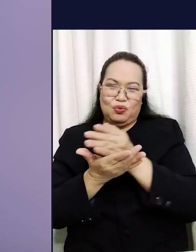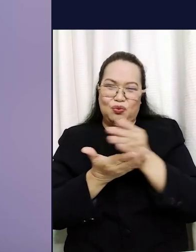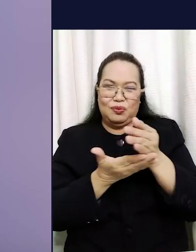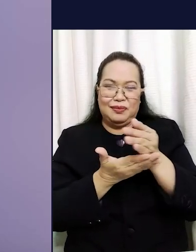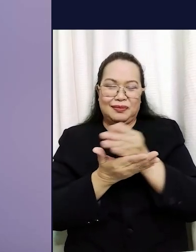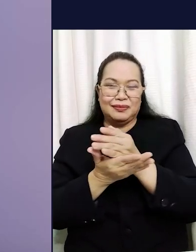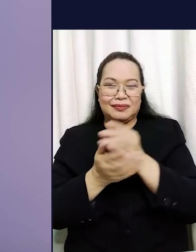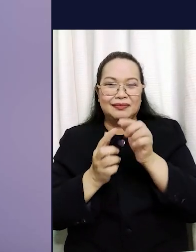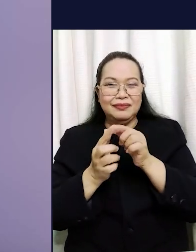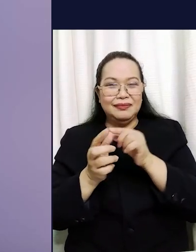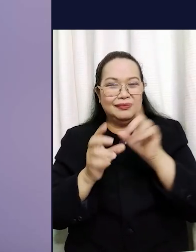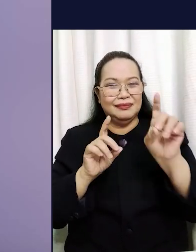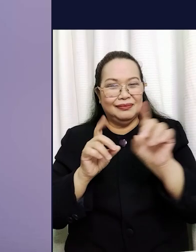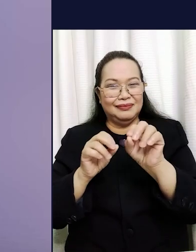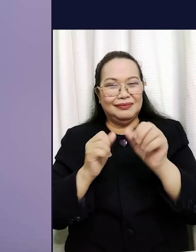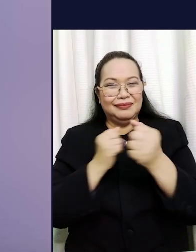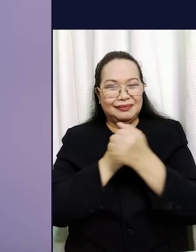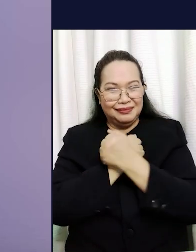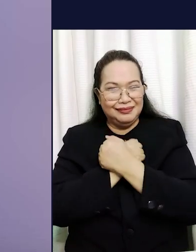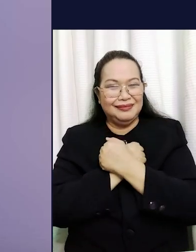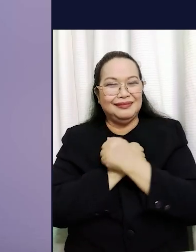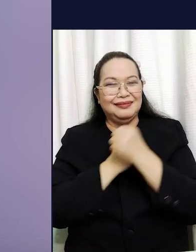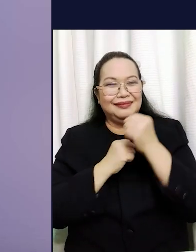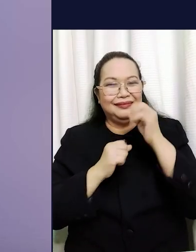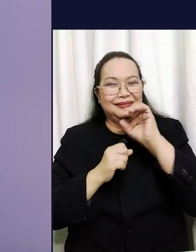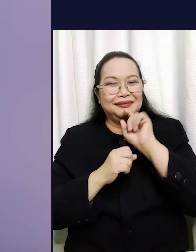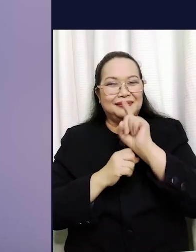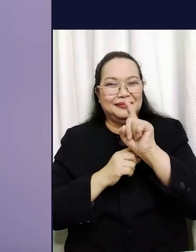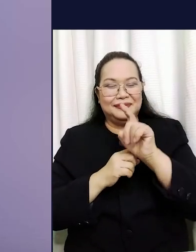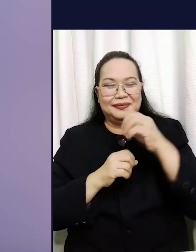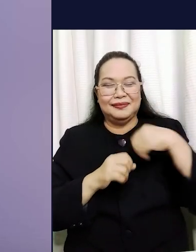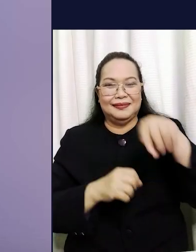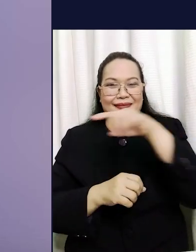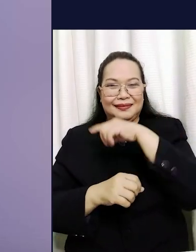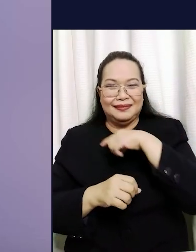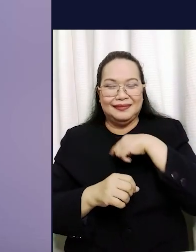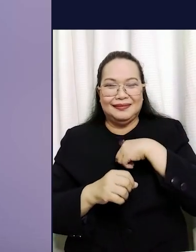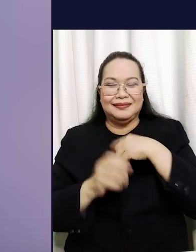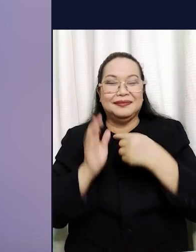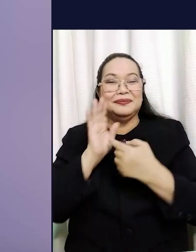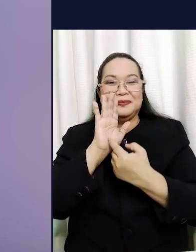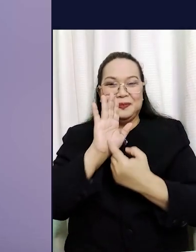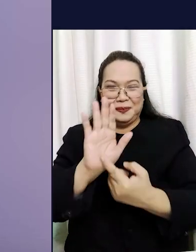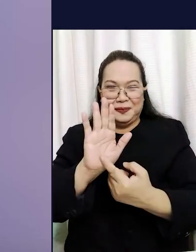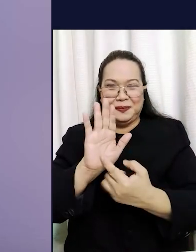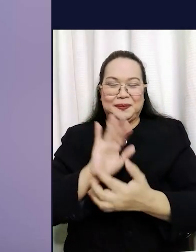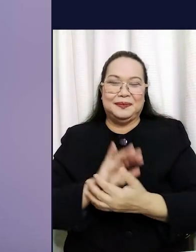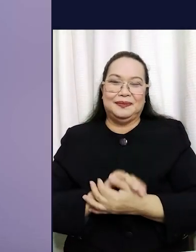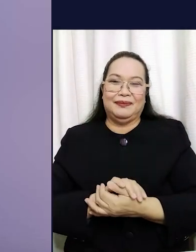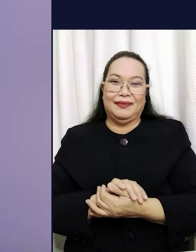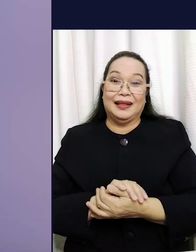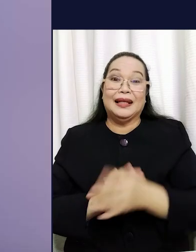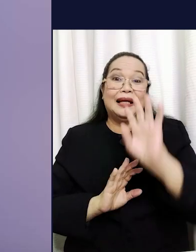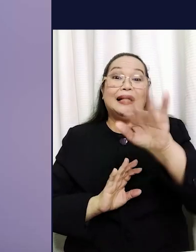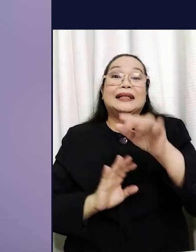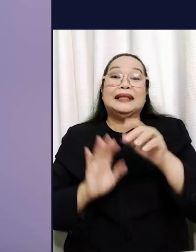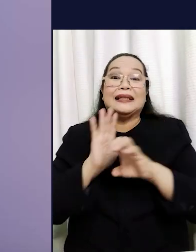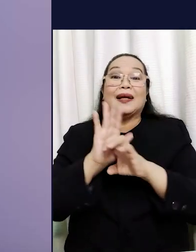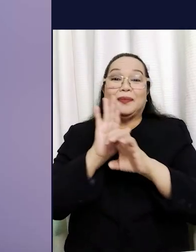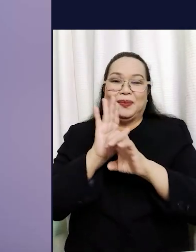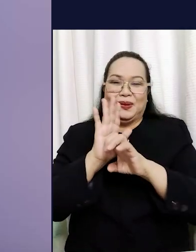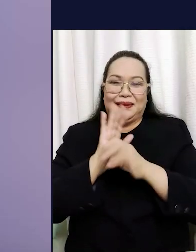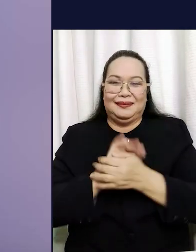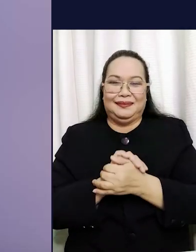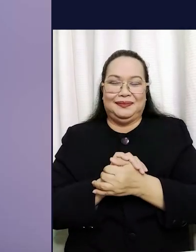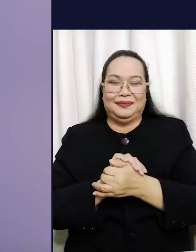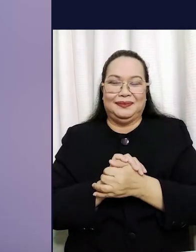Because they are really important. Lahat ng ginagawa po natin. But people will always